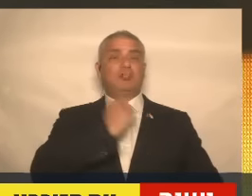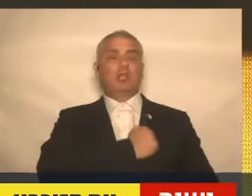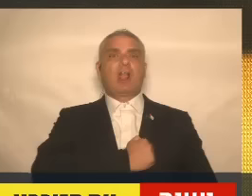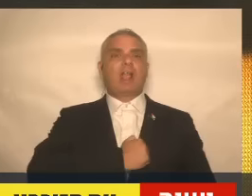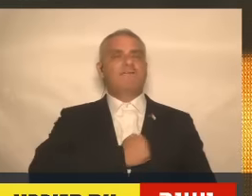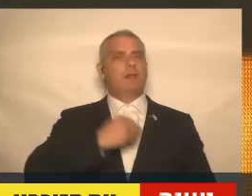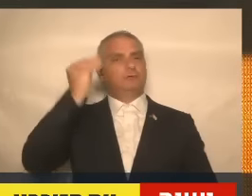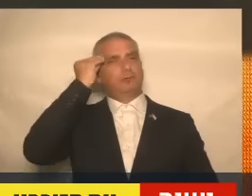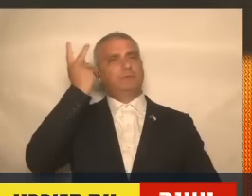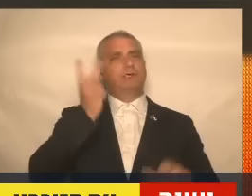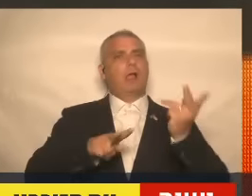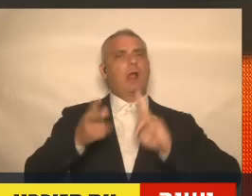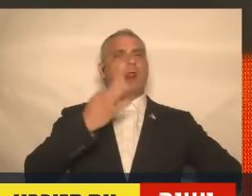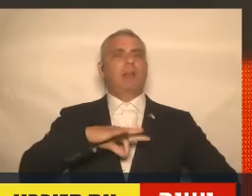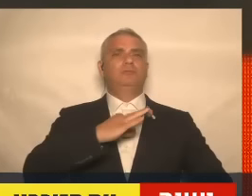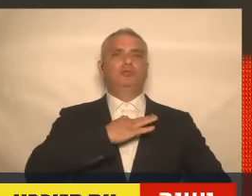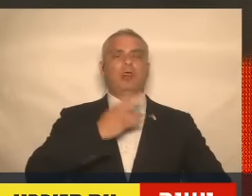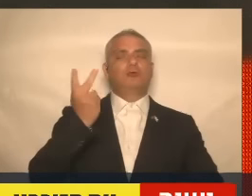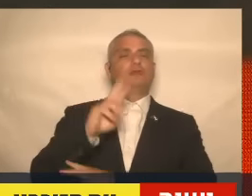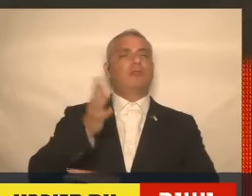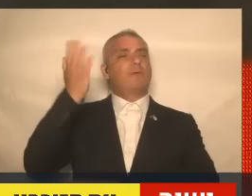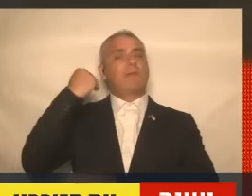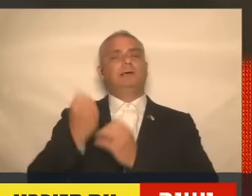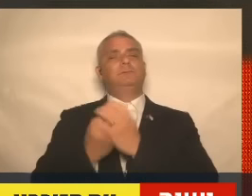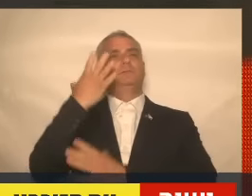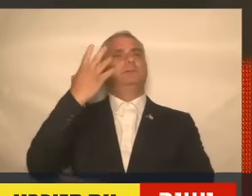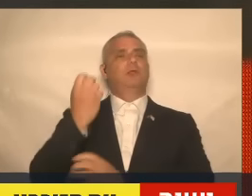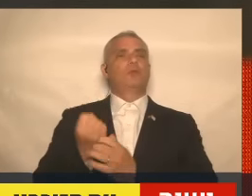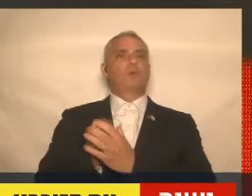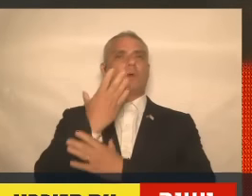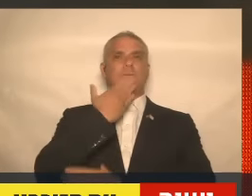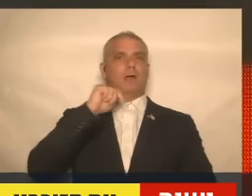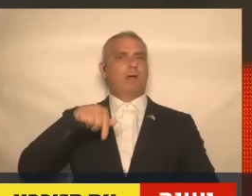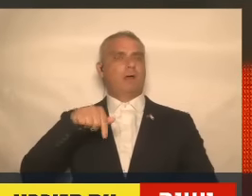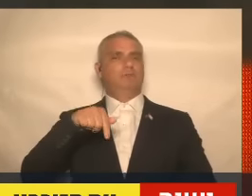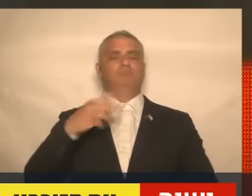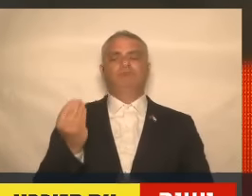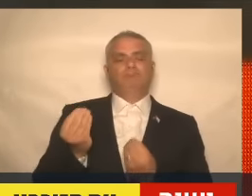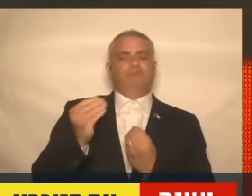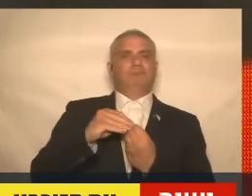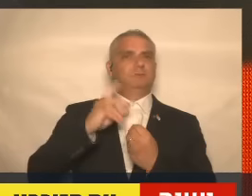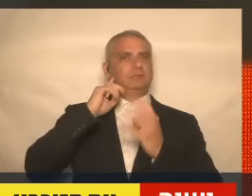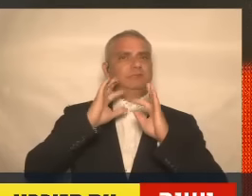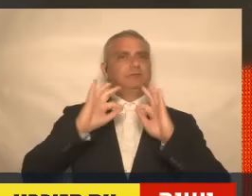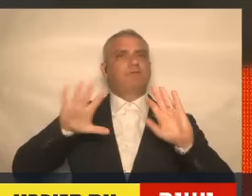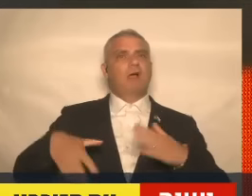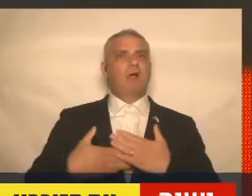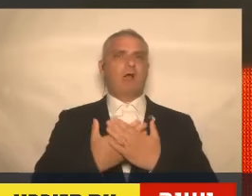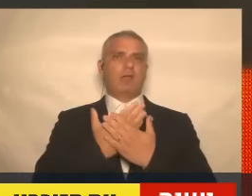האבל המנציחה את חללינו שנפלו מאז ראשית ימי התקומה, התווספה צפירה